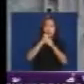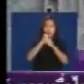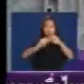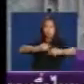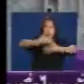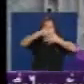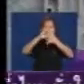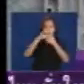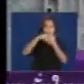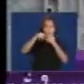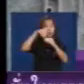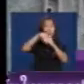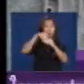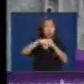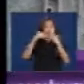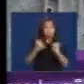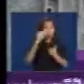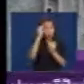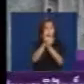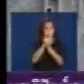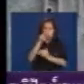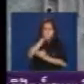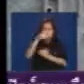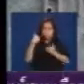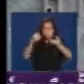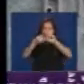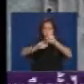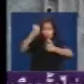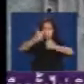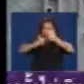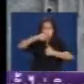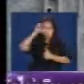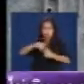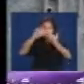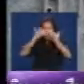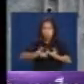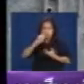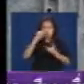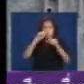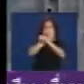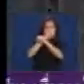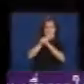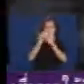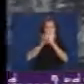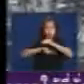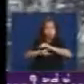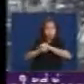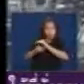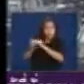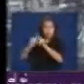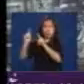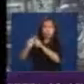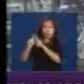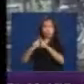ขึ้นเรื่อยๆนะครับทำให้ตำรวจต้องจับตามองพื้นที่ที่มีการแข่งขันรุนแรงเพื่อป้องกันการซื้อเสียงล็อกผลการเลือกตั้งครับ ทีม